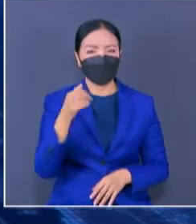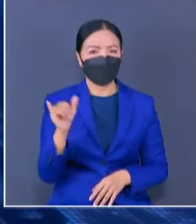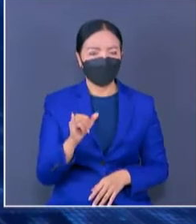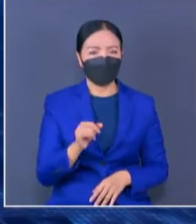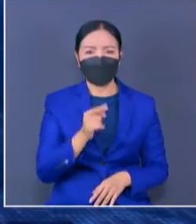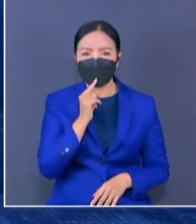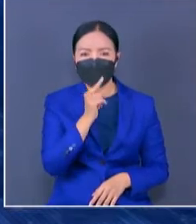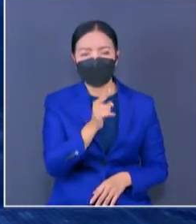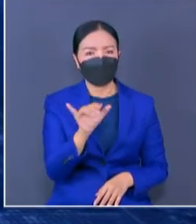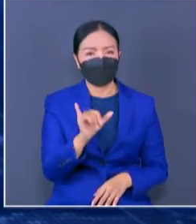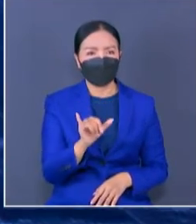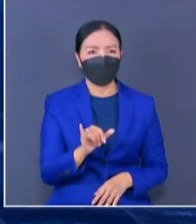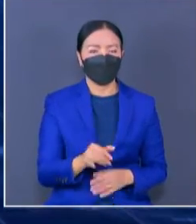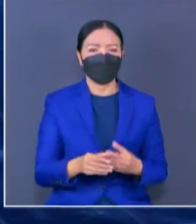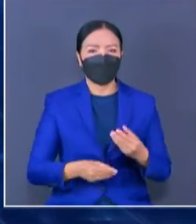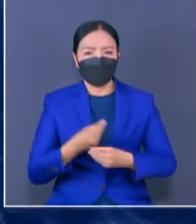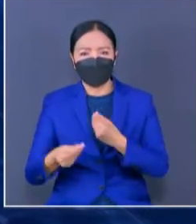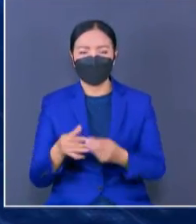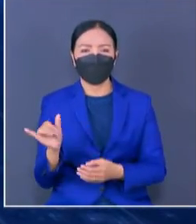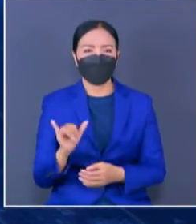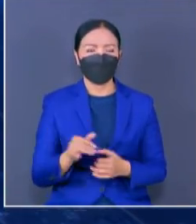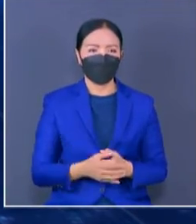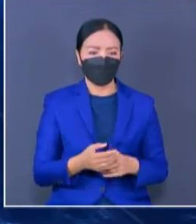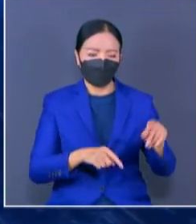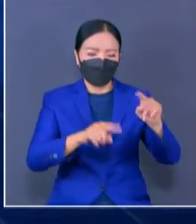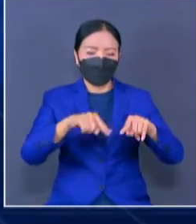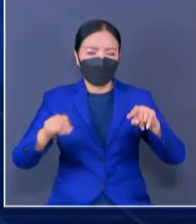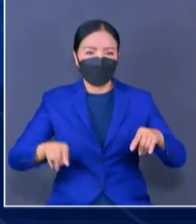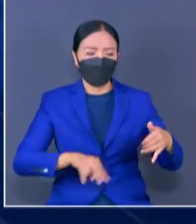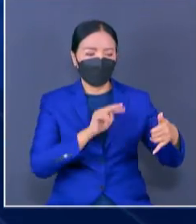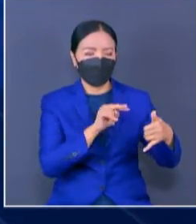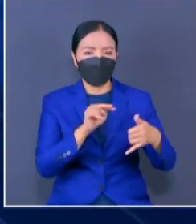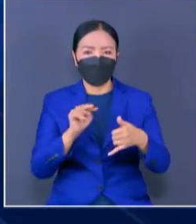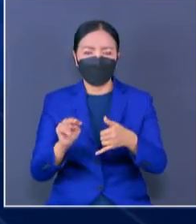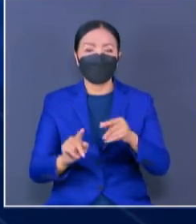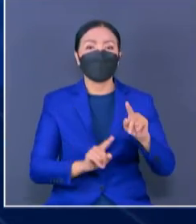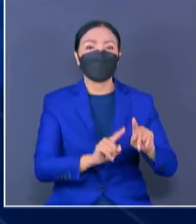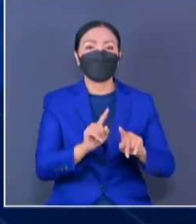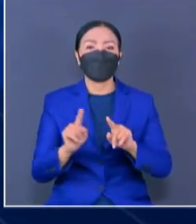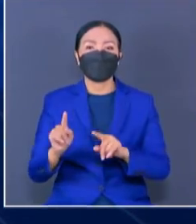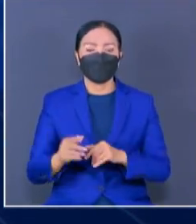วก็ไม่ฟ้องล้มละลายแล้วแต่กรณีตามสถานะของลูกหนี้แต่ละรายด้วยค่ะ